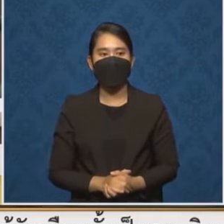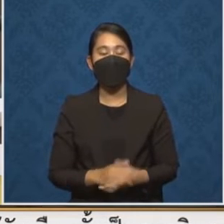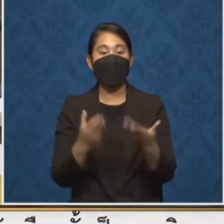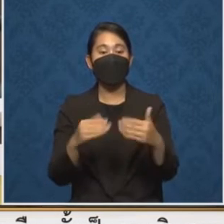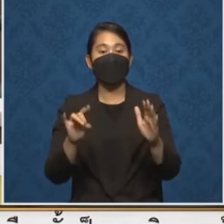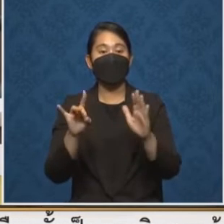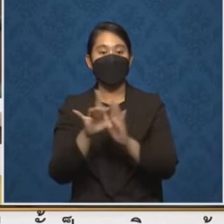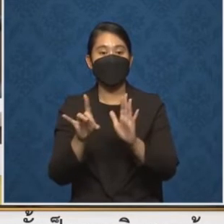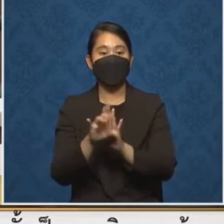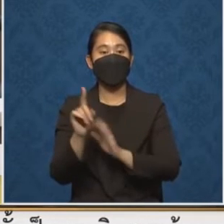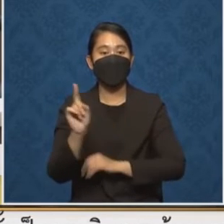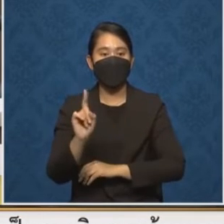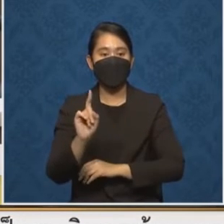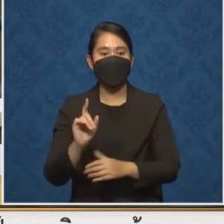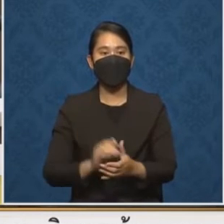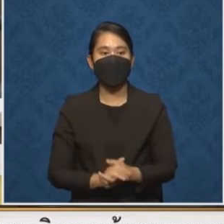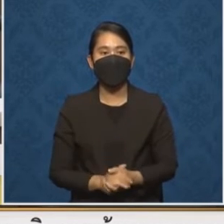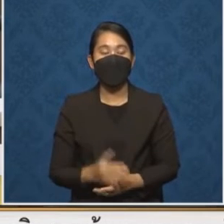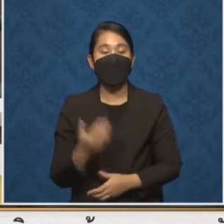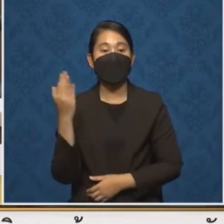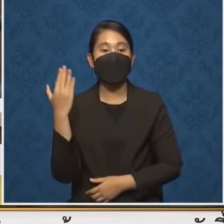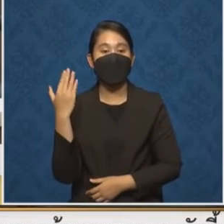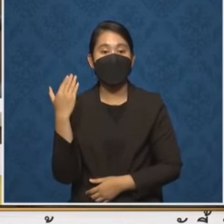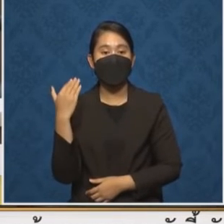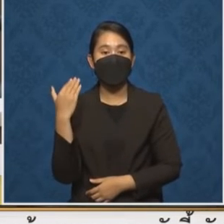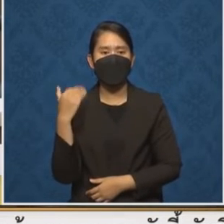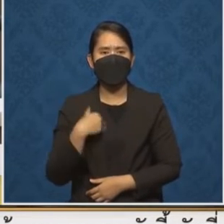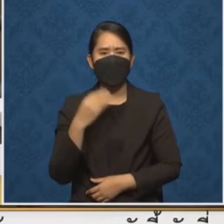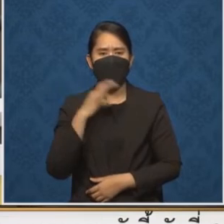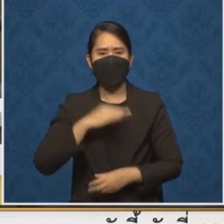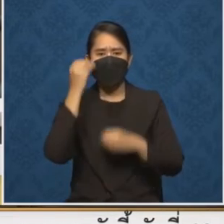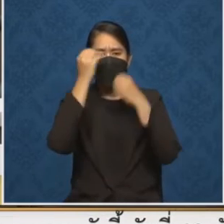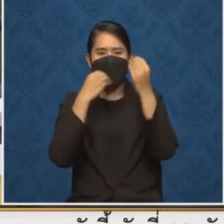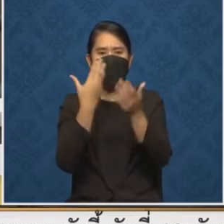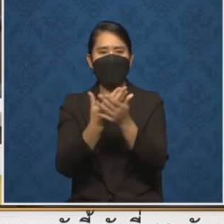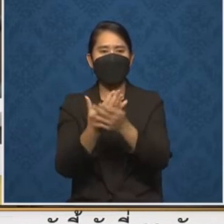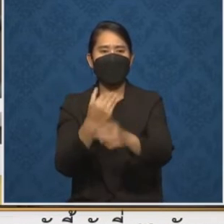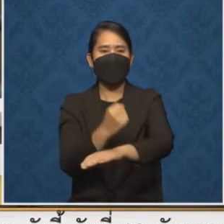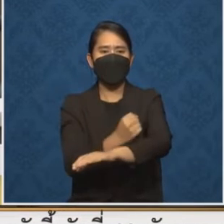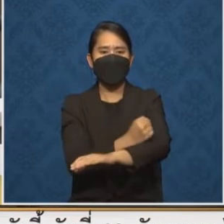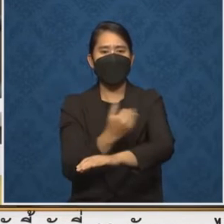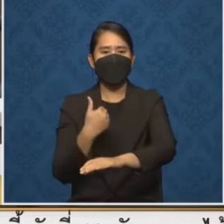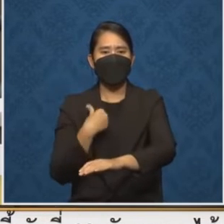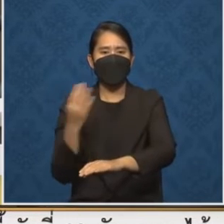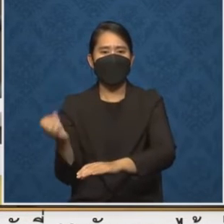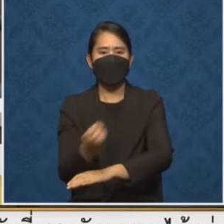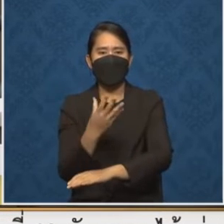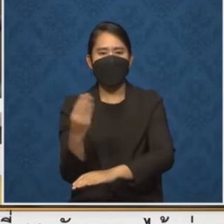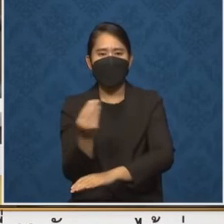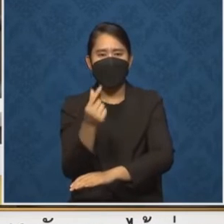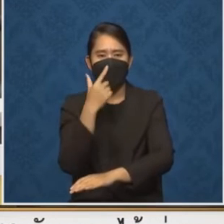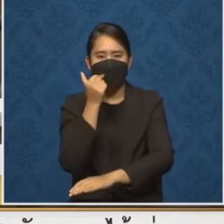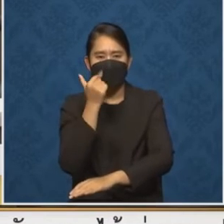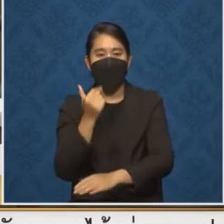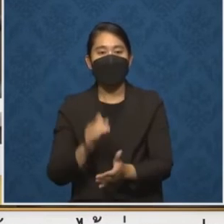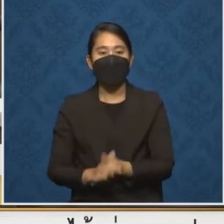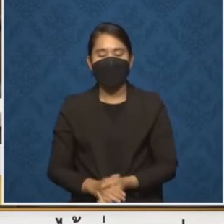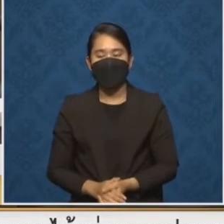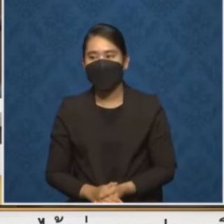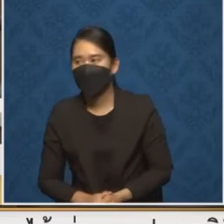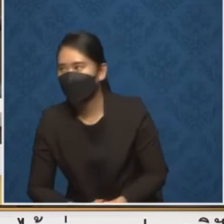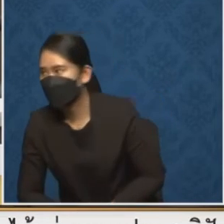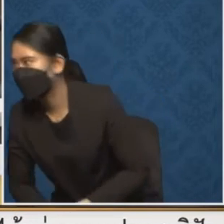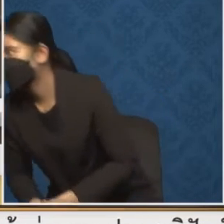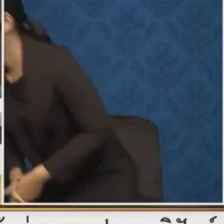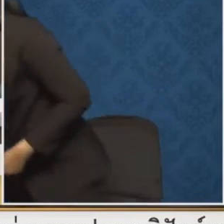สุท้ายครับ เมื่อกี้ผมงงเรองคาตอบแทนนินะ ว่ดี เห็นขึ้นชาิเร็วถประฐานครั